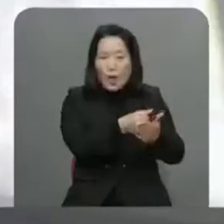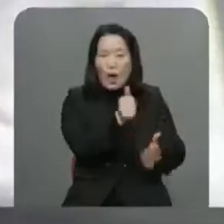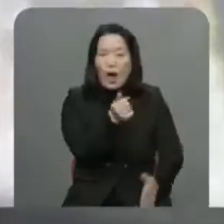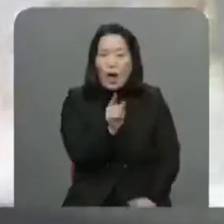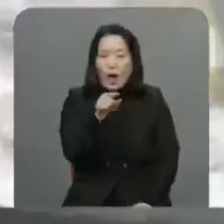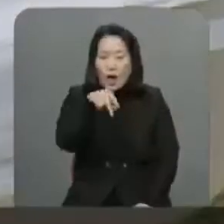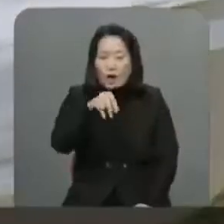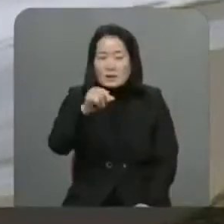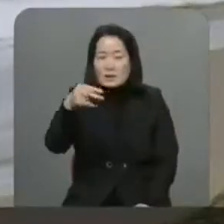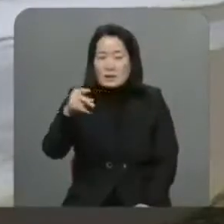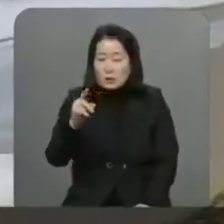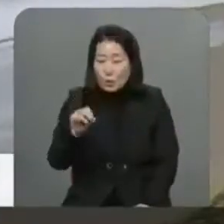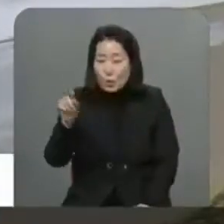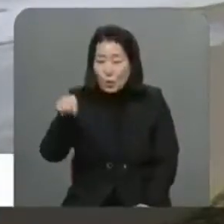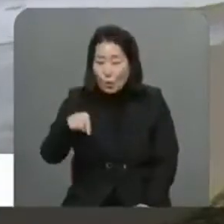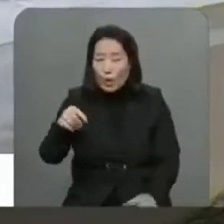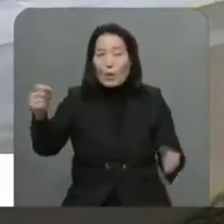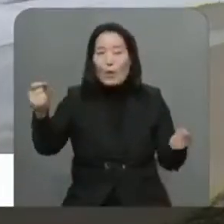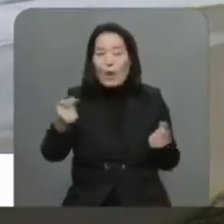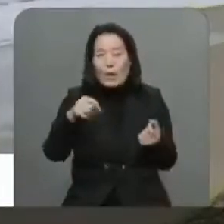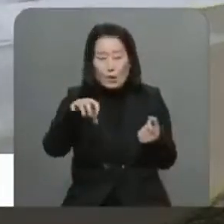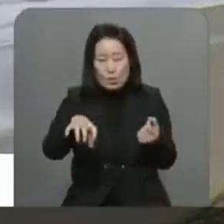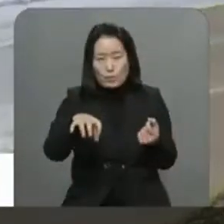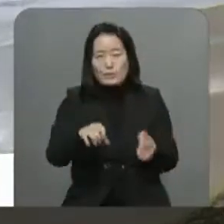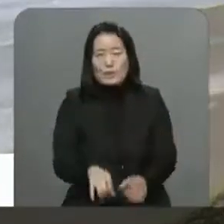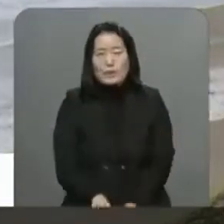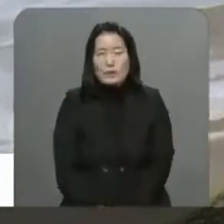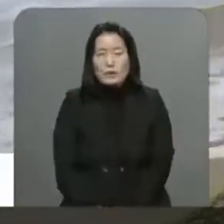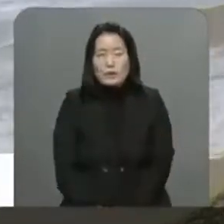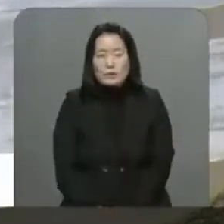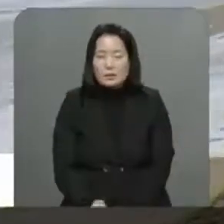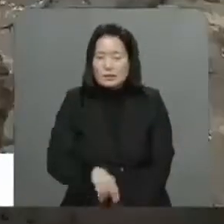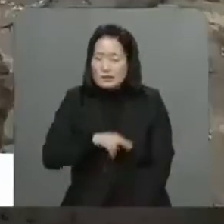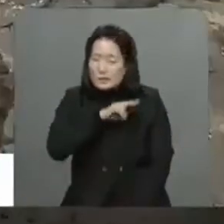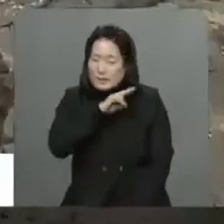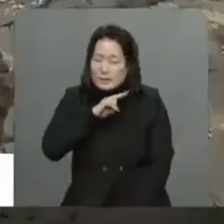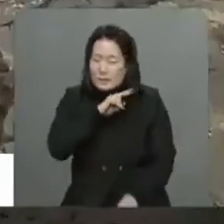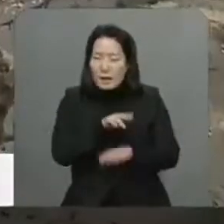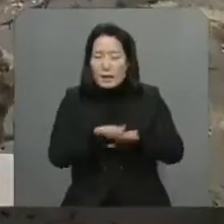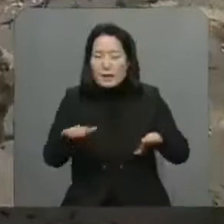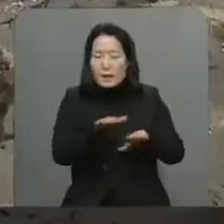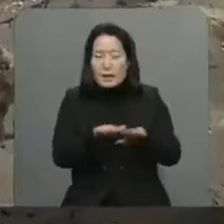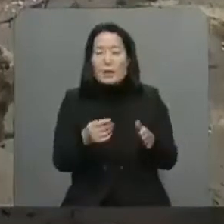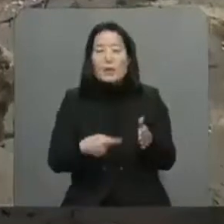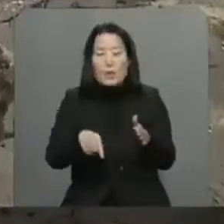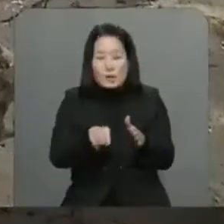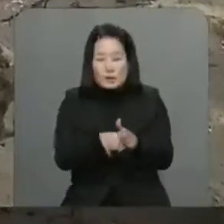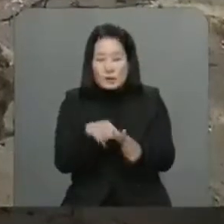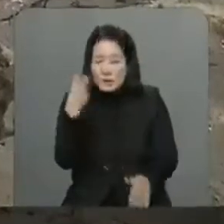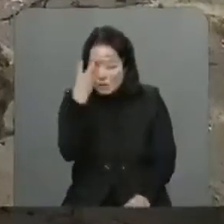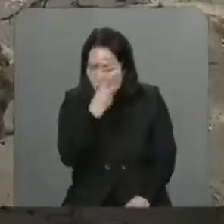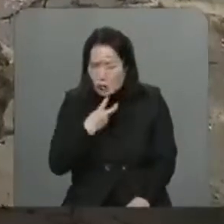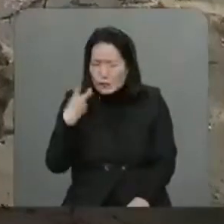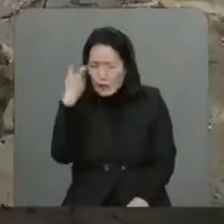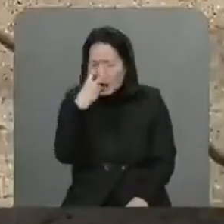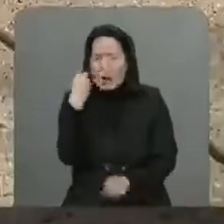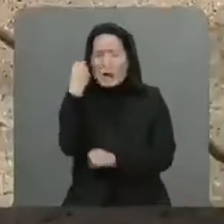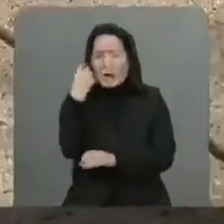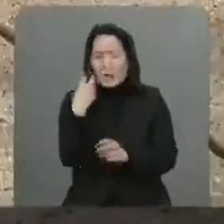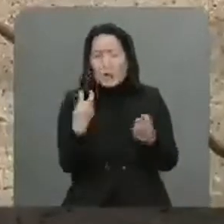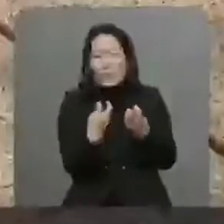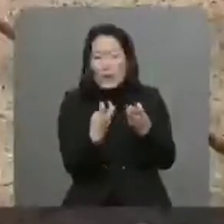동해안 4 9화 인접한 지역입니다 제기된 의혹을 풀어줄 실태조사와 근본 대책 마련이